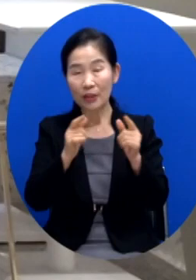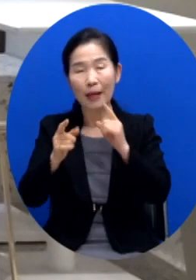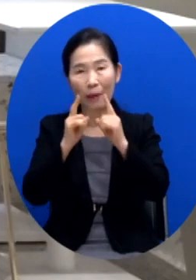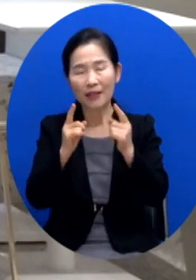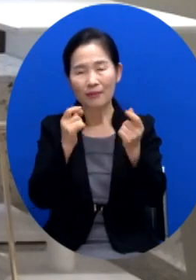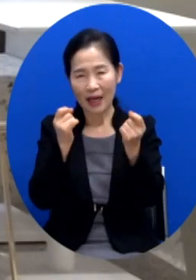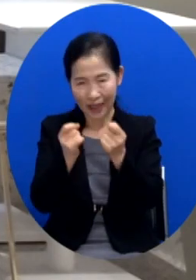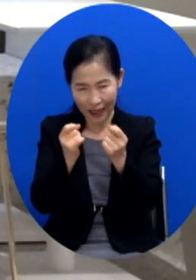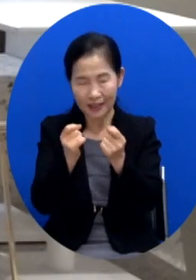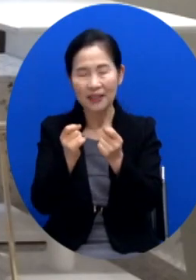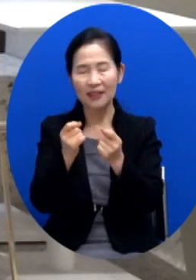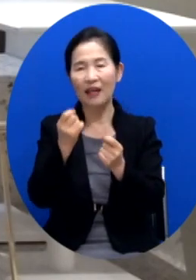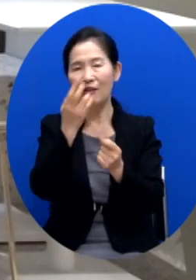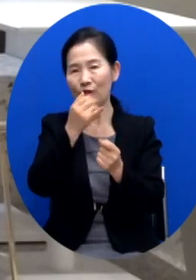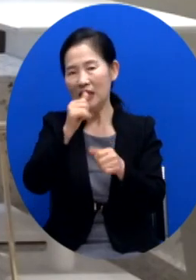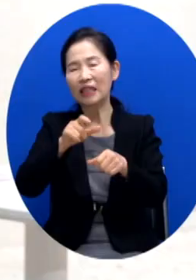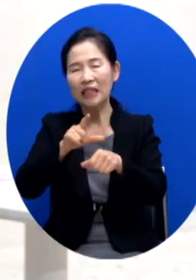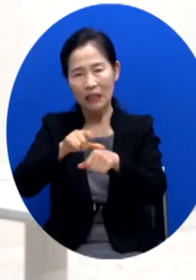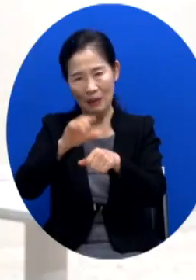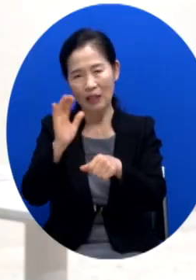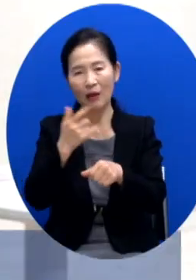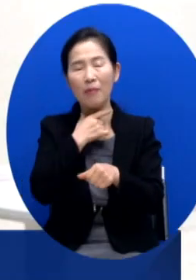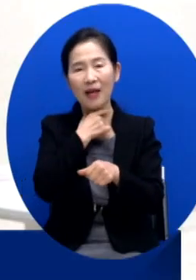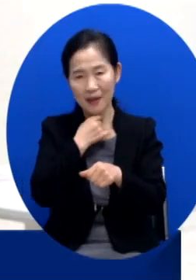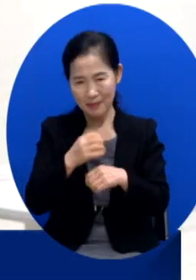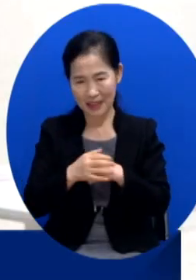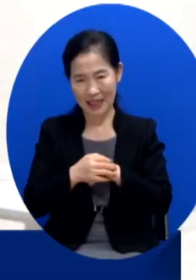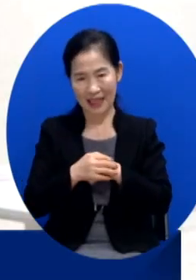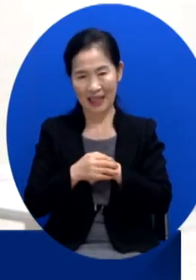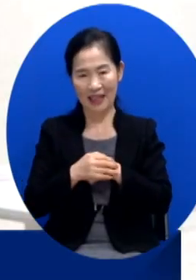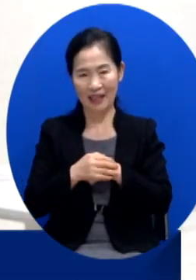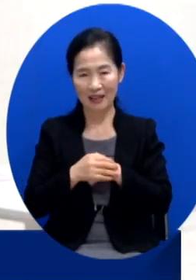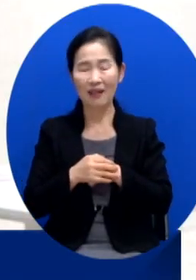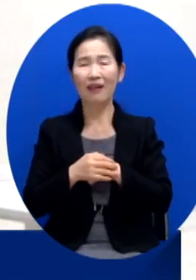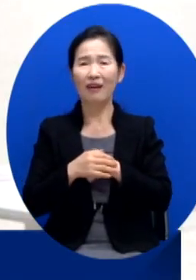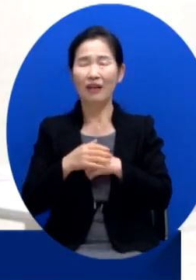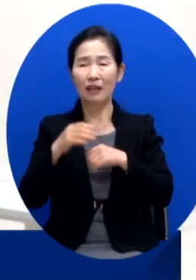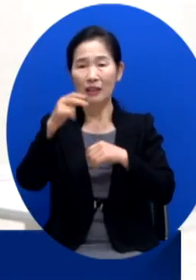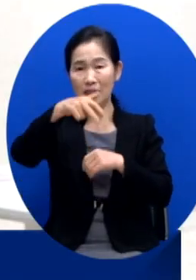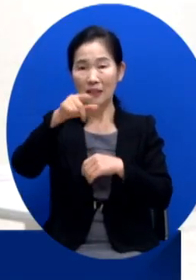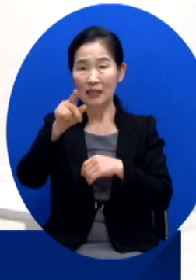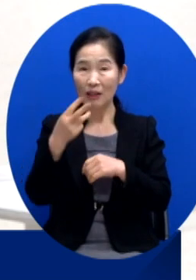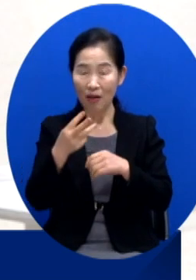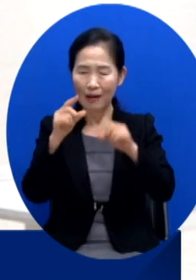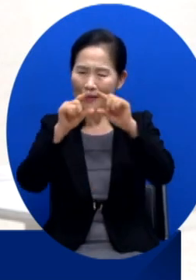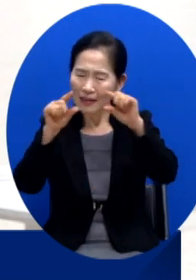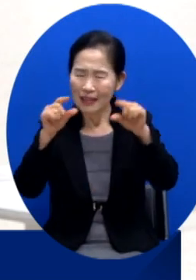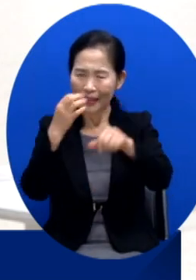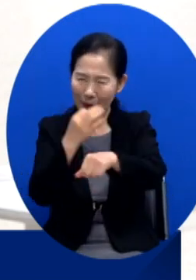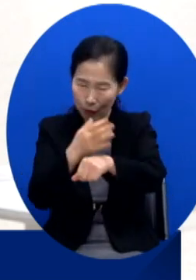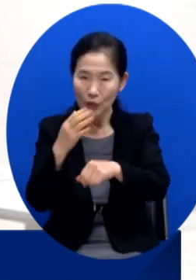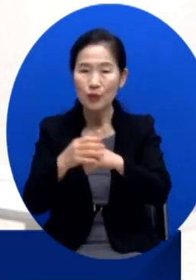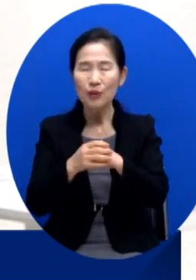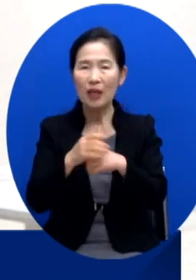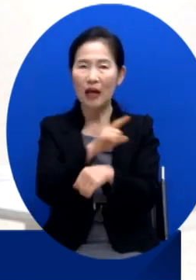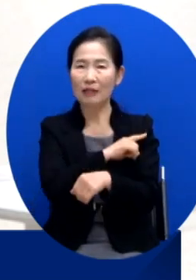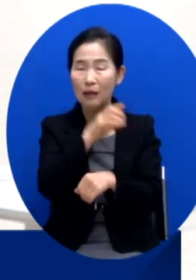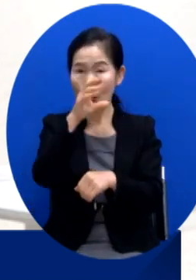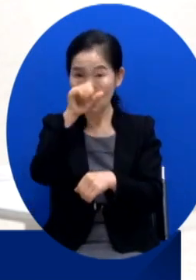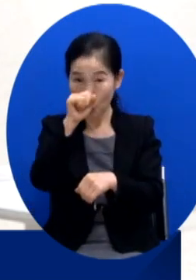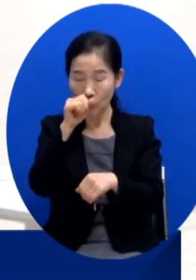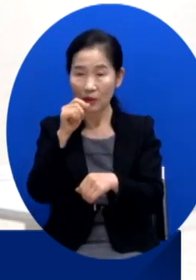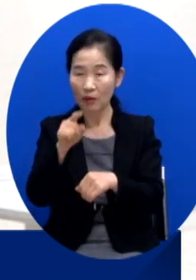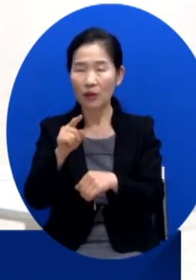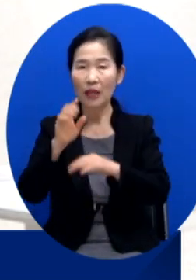마련되기 기대해 봅니다 언론 따지면 제단 문의 성과 나오는데요 가장 좋은것은 앞뒤